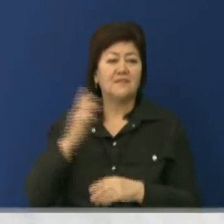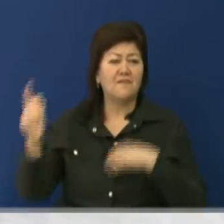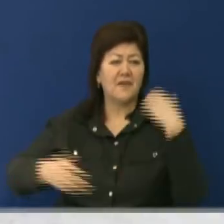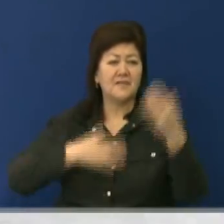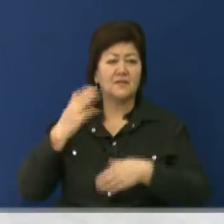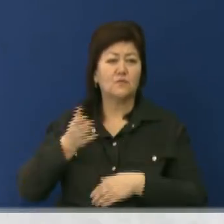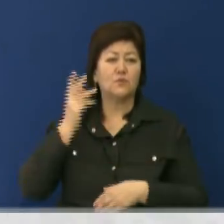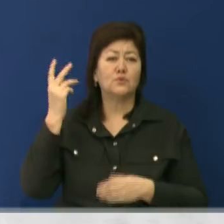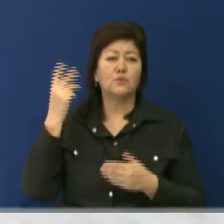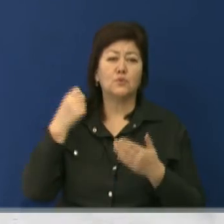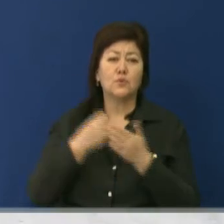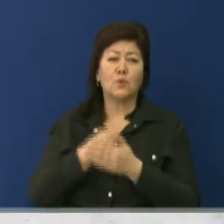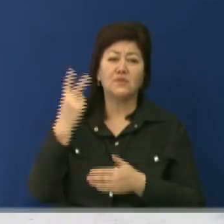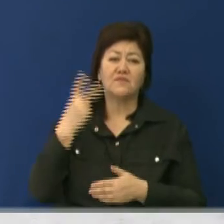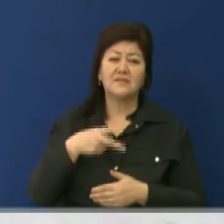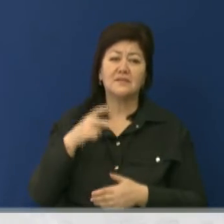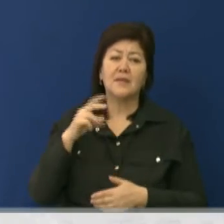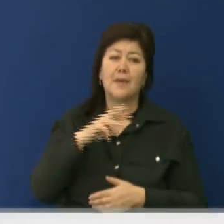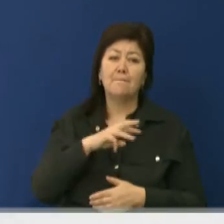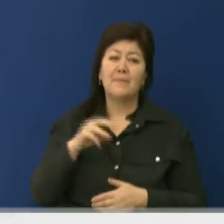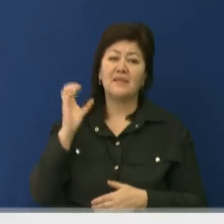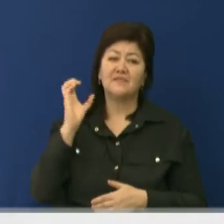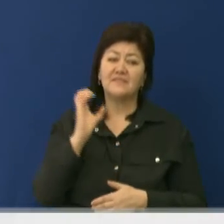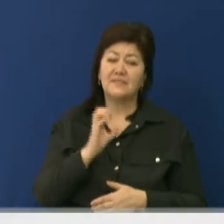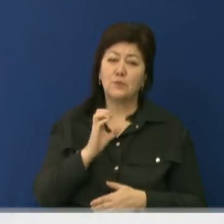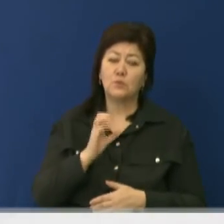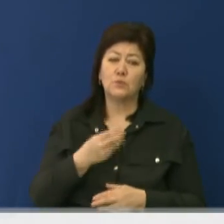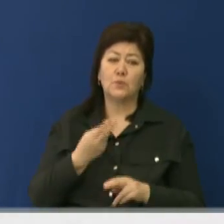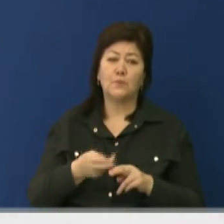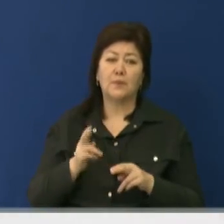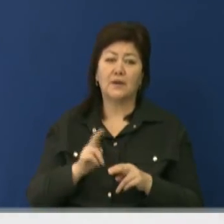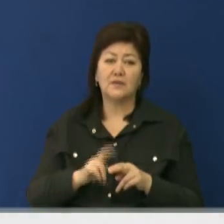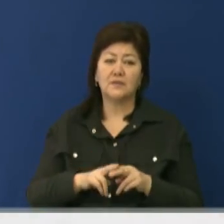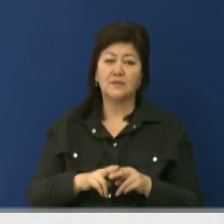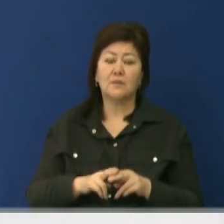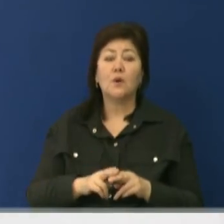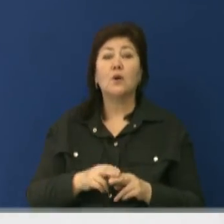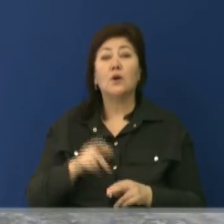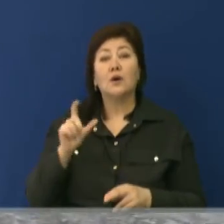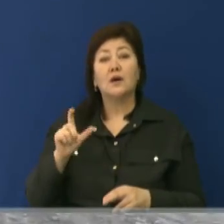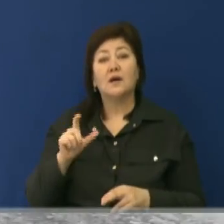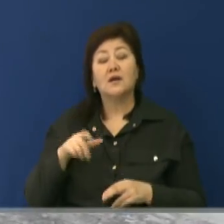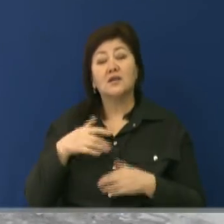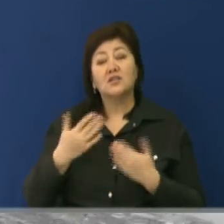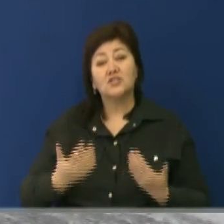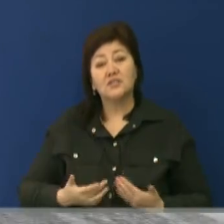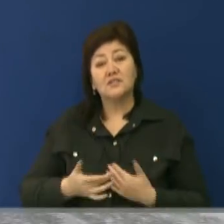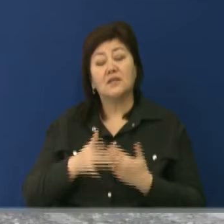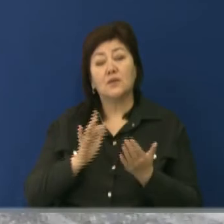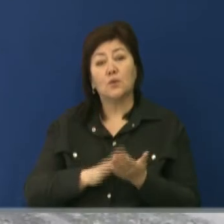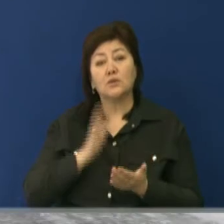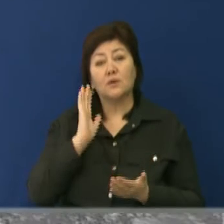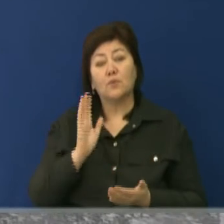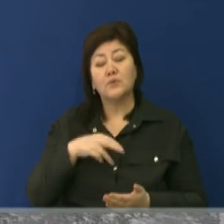ықтимал. Шығыс Қазақстан облысының төтенше жағдайлар департаменті азаматтарға құтқарушылардың ұсыныстарын қатаң сақтап, дауылды ескерту кезінде